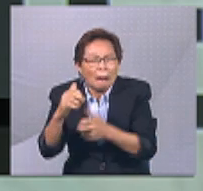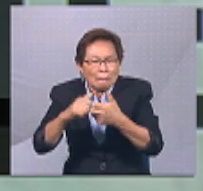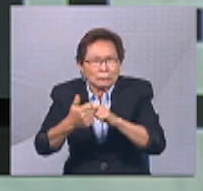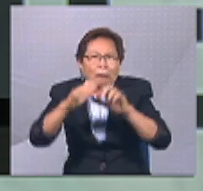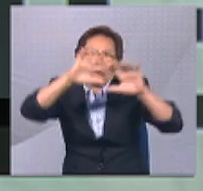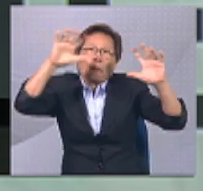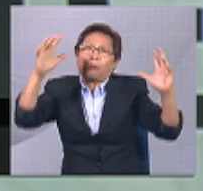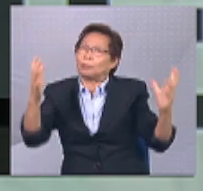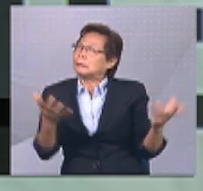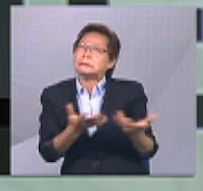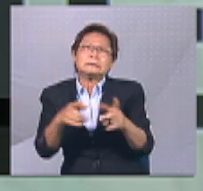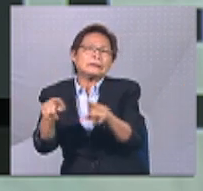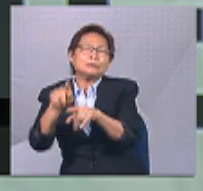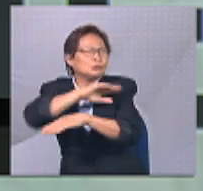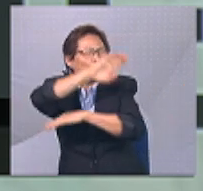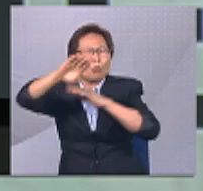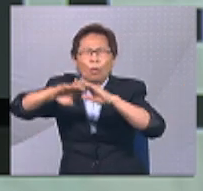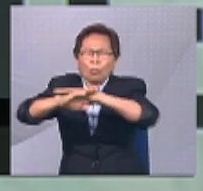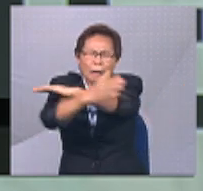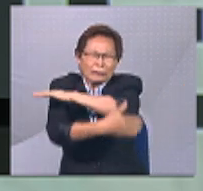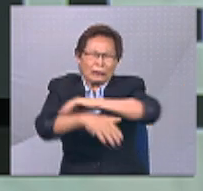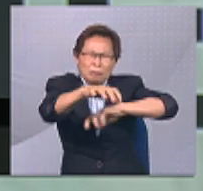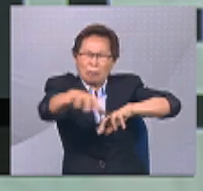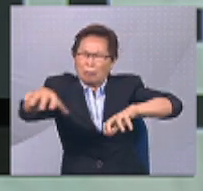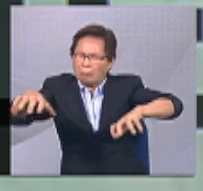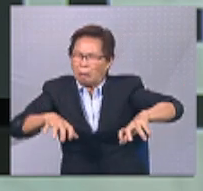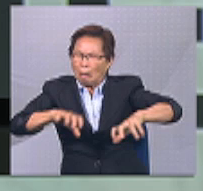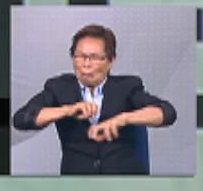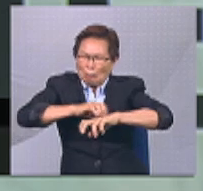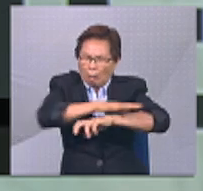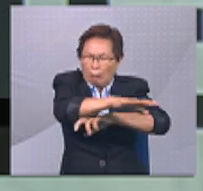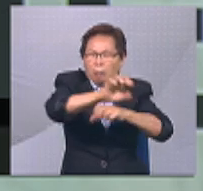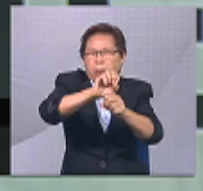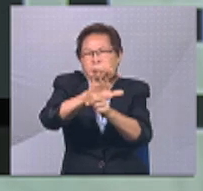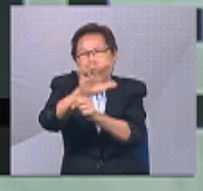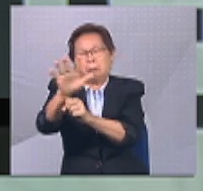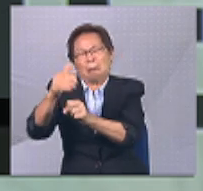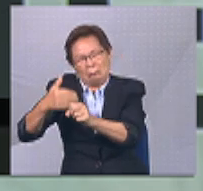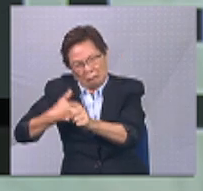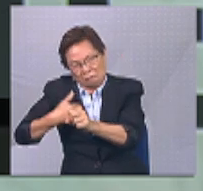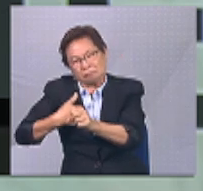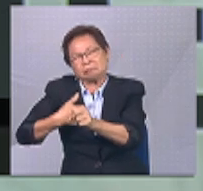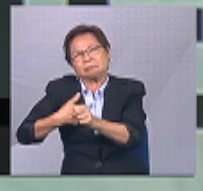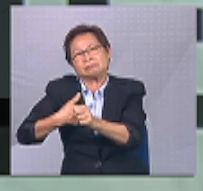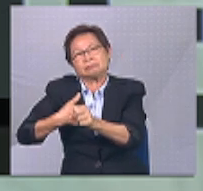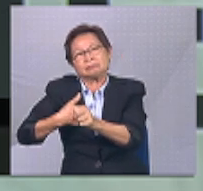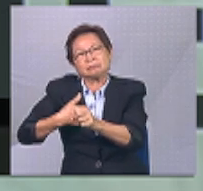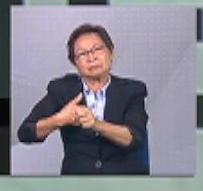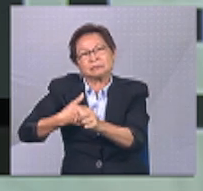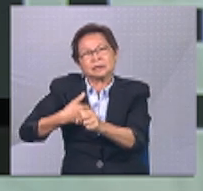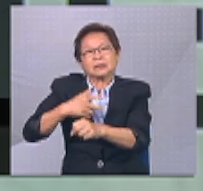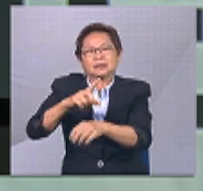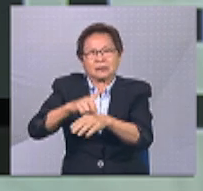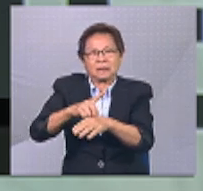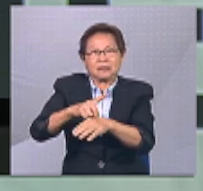global di mana hampir semua negara terkesan dengan penularan wabak COVID-19. Di fasiliti Kementerian